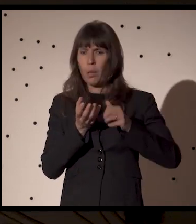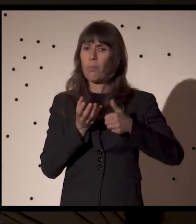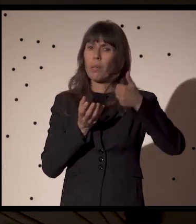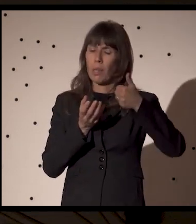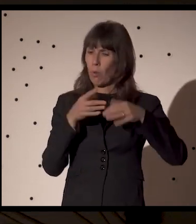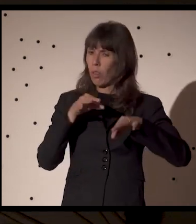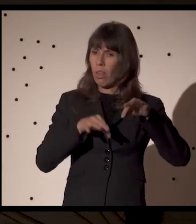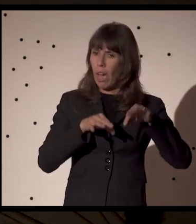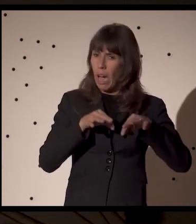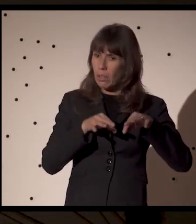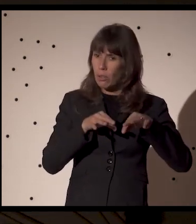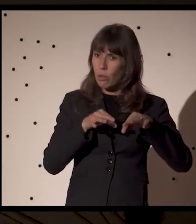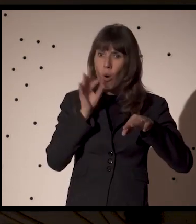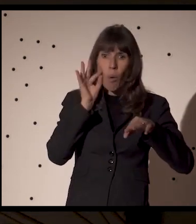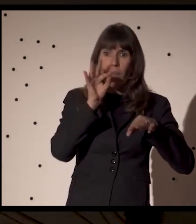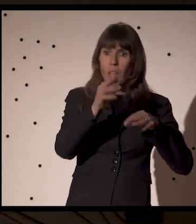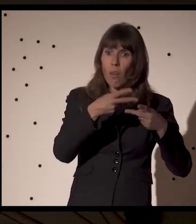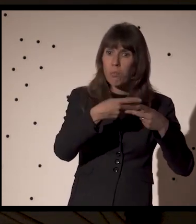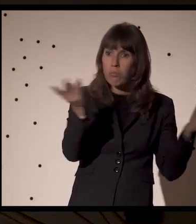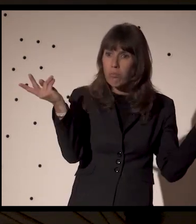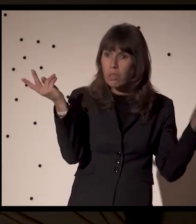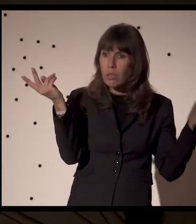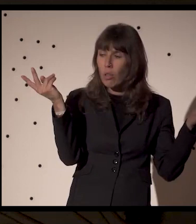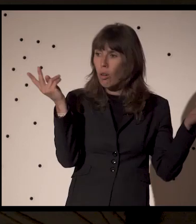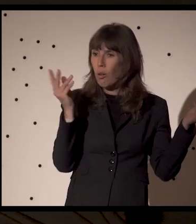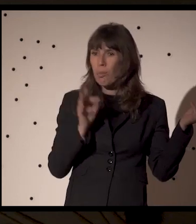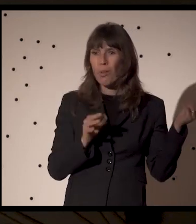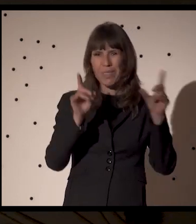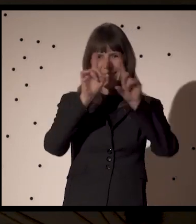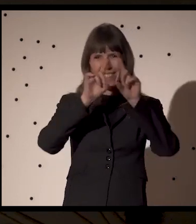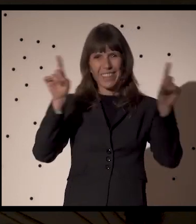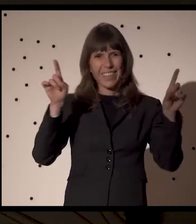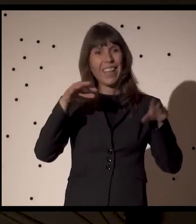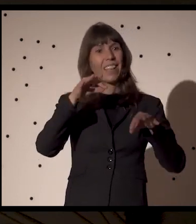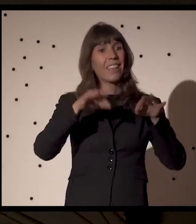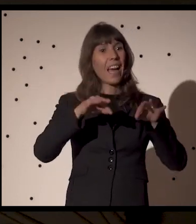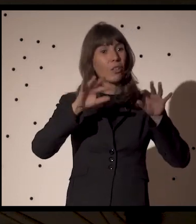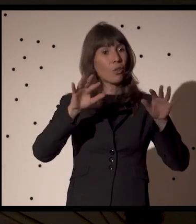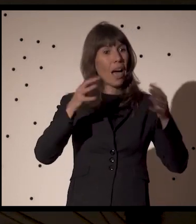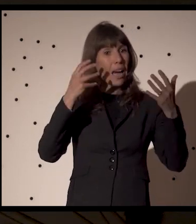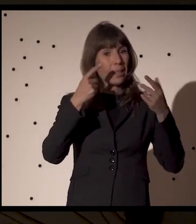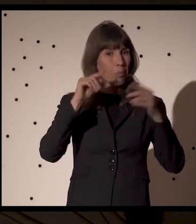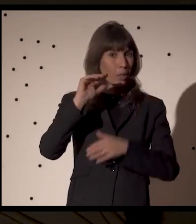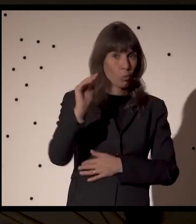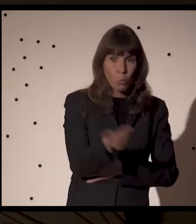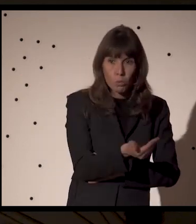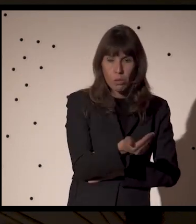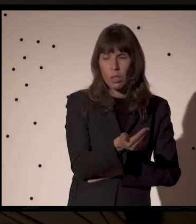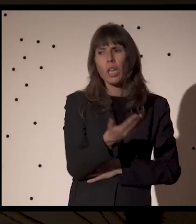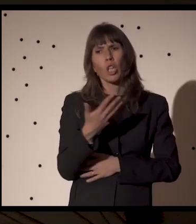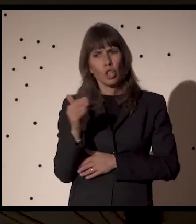del teatro con una stagione che andava proprio sotto il motto di teatro d'arte per tutti che è stato più volte ricordato